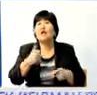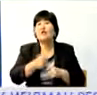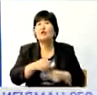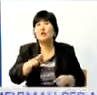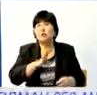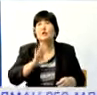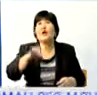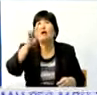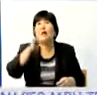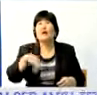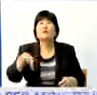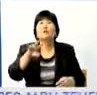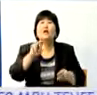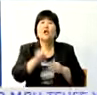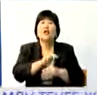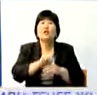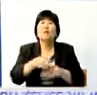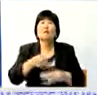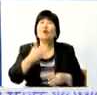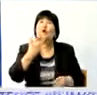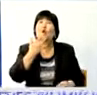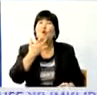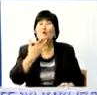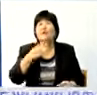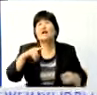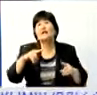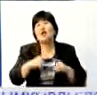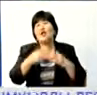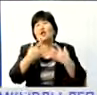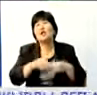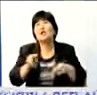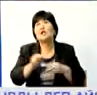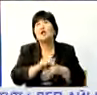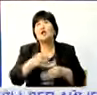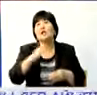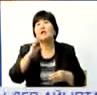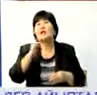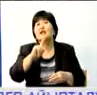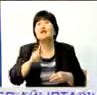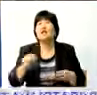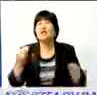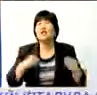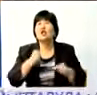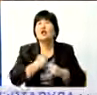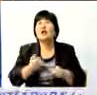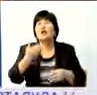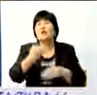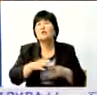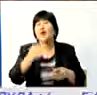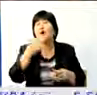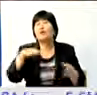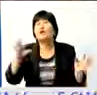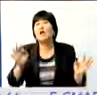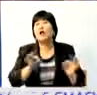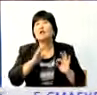сосын қазақ қыздарын тәрбиелеу үшін өзіміздің ұлттық технологияға тәрбиелеу үшін мен кезден киім жасай бастадым. Кеш барысында ұлттық